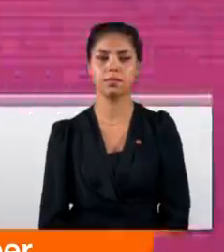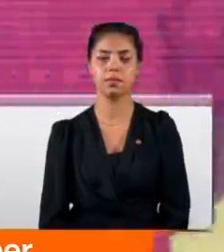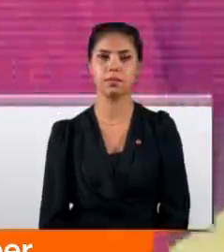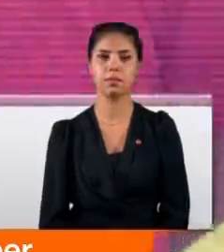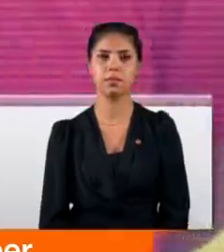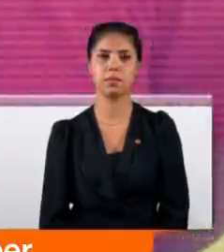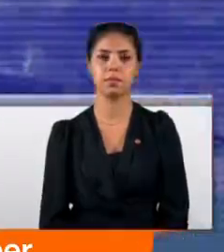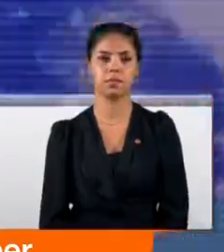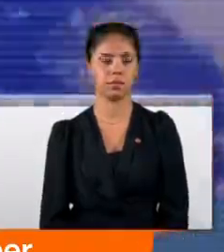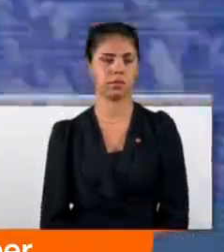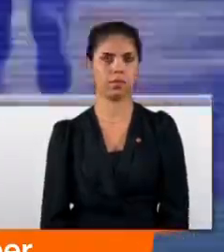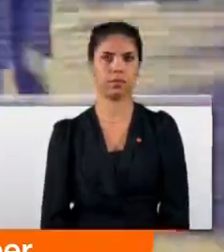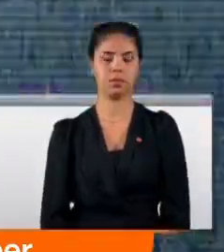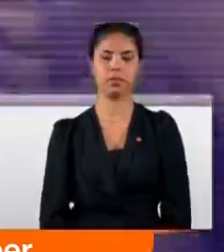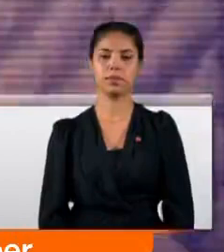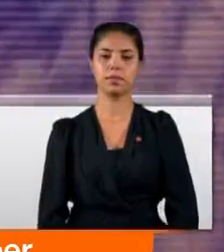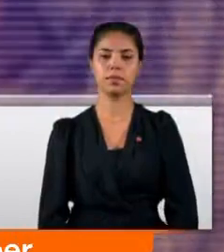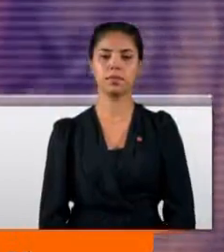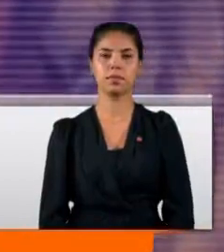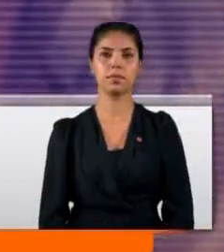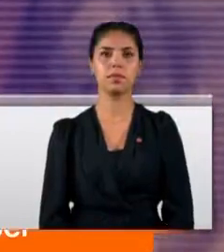yani. Hala bir iz bulamadık.